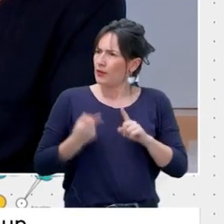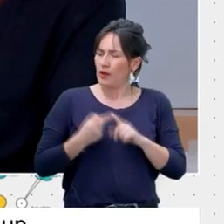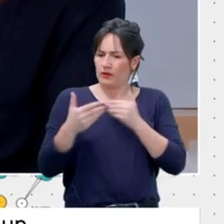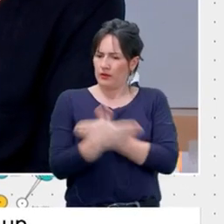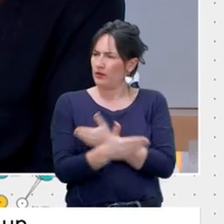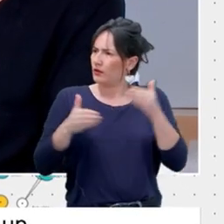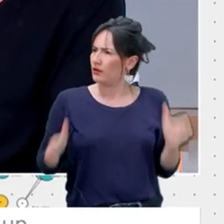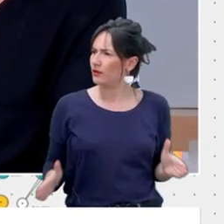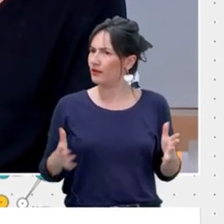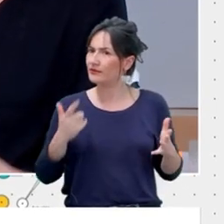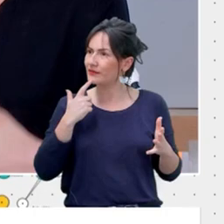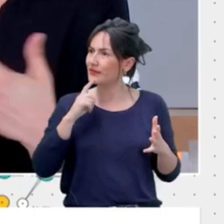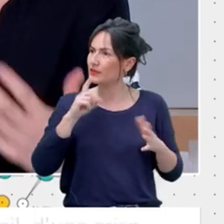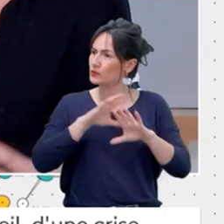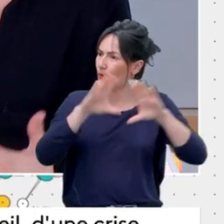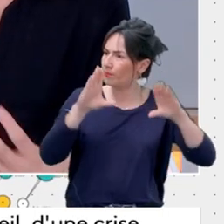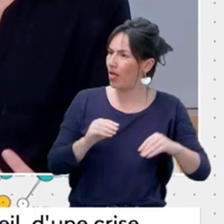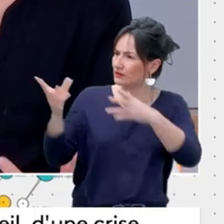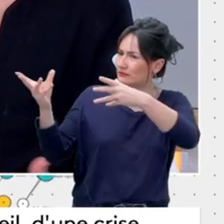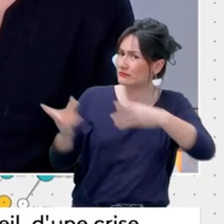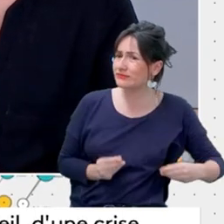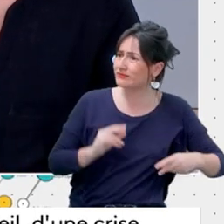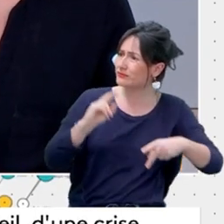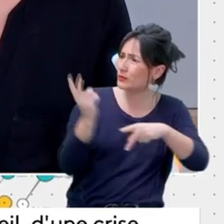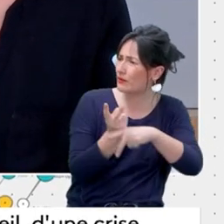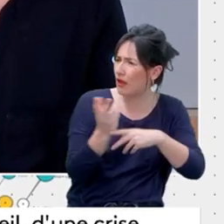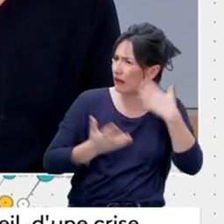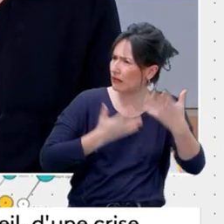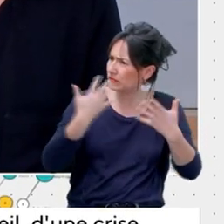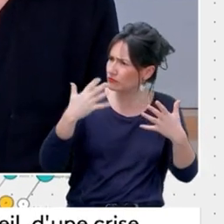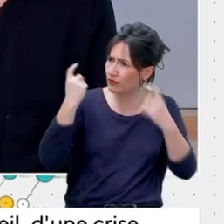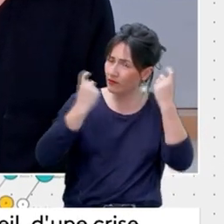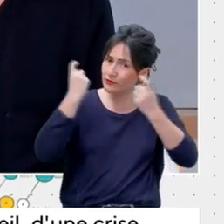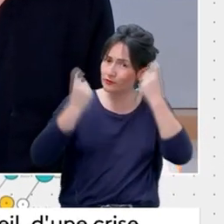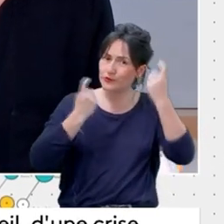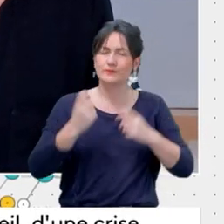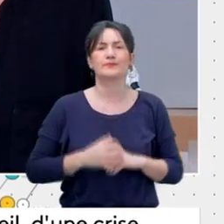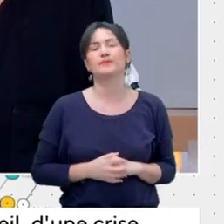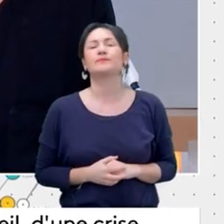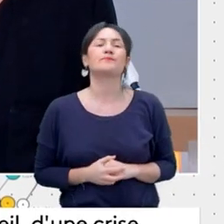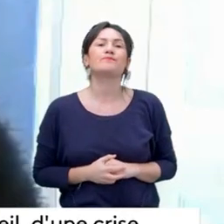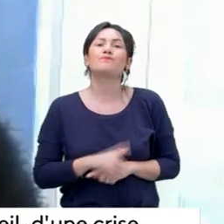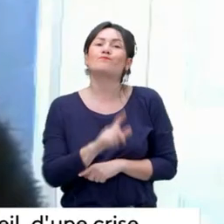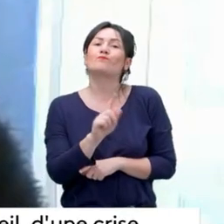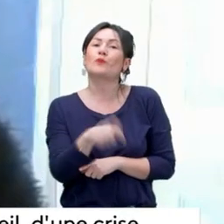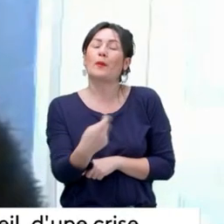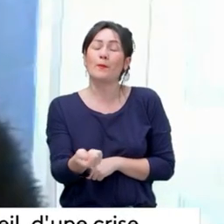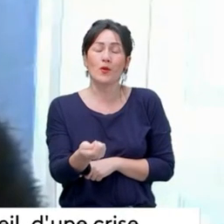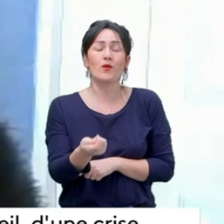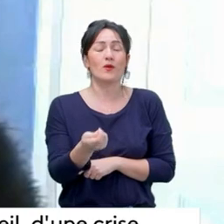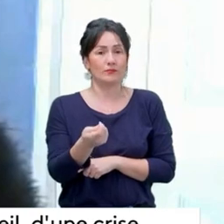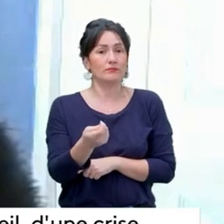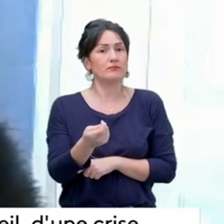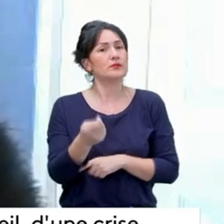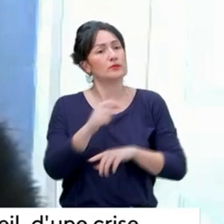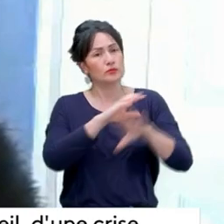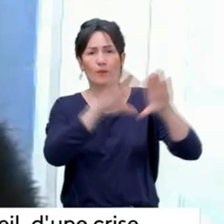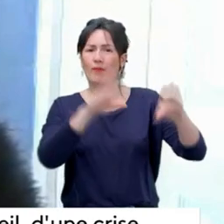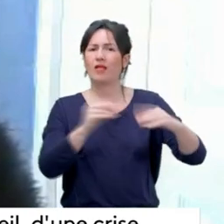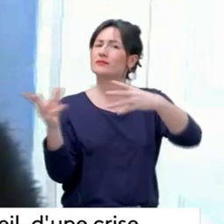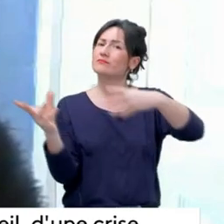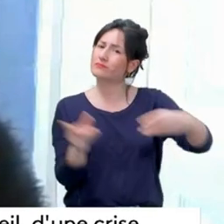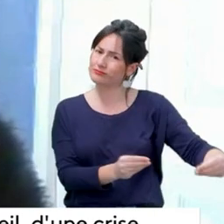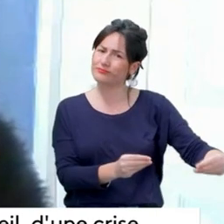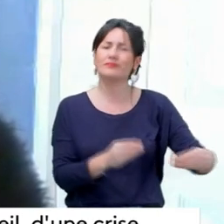fait? Est-ce qu'on les loge sur place? Est-ce que tout ça a été pensé déjà? Alors, d'habitude, ces personnes sont effectivement logées sur place. Les